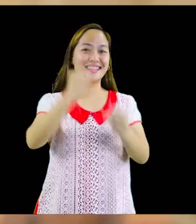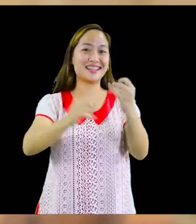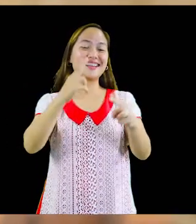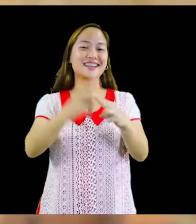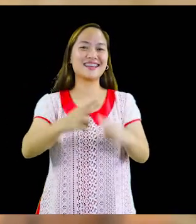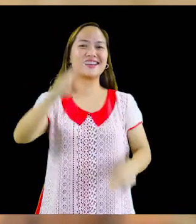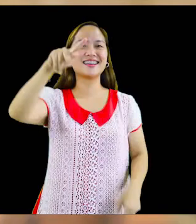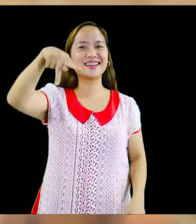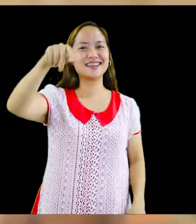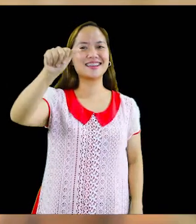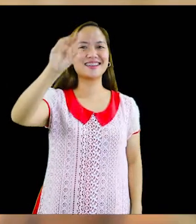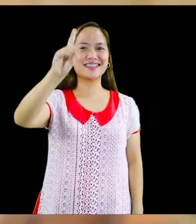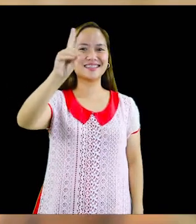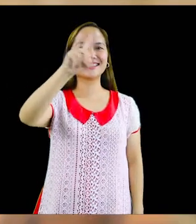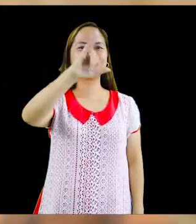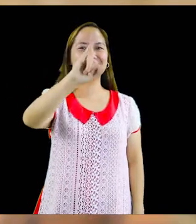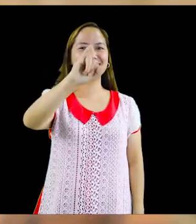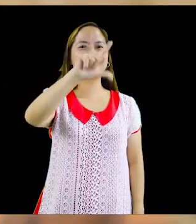apelyido, Padilla.